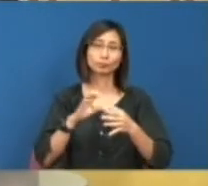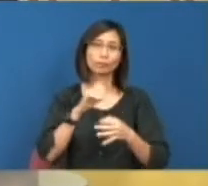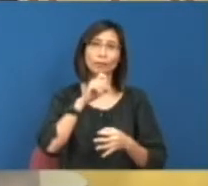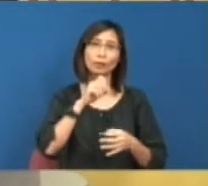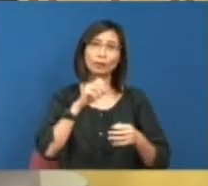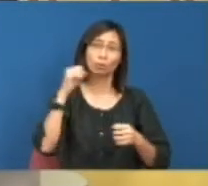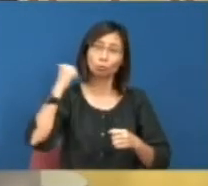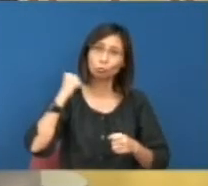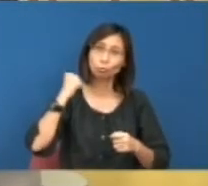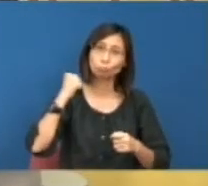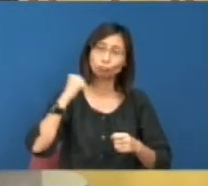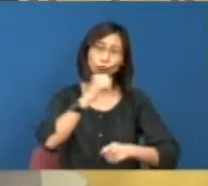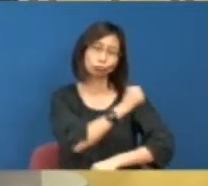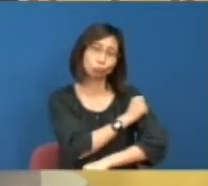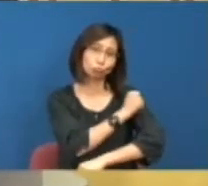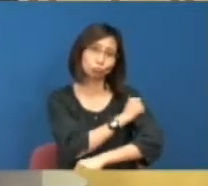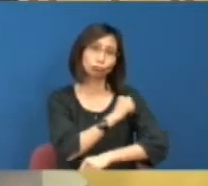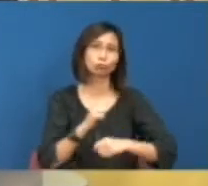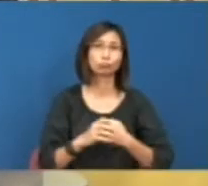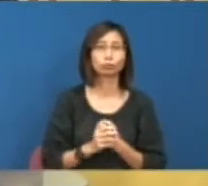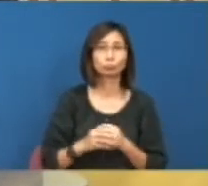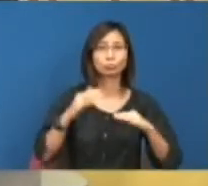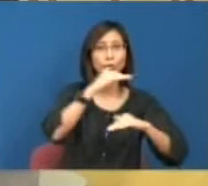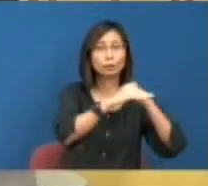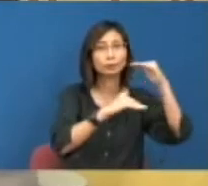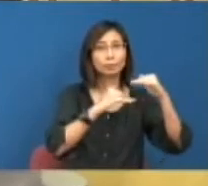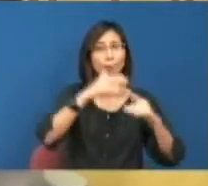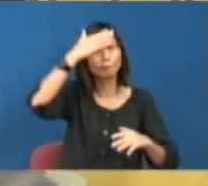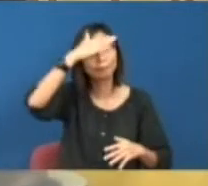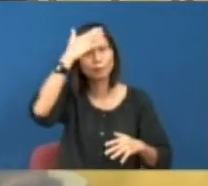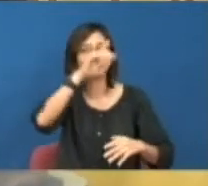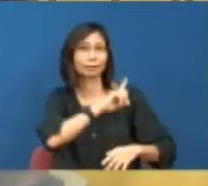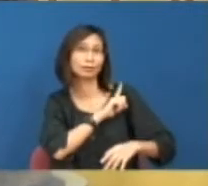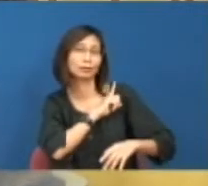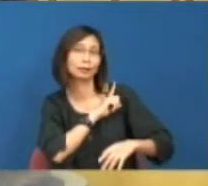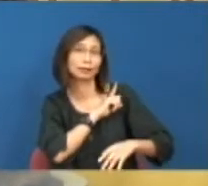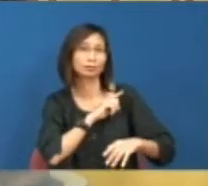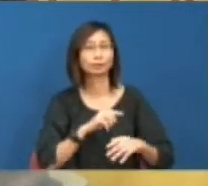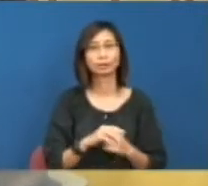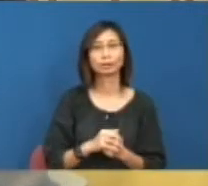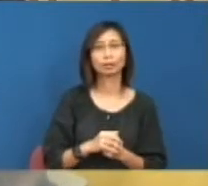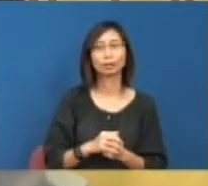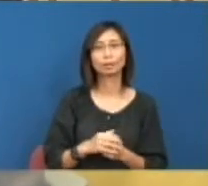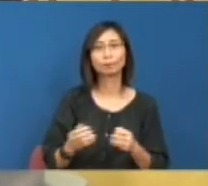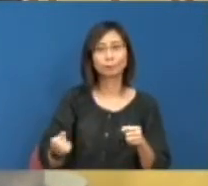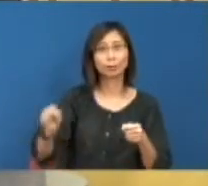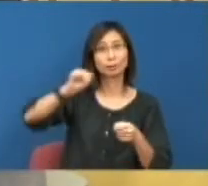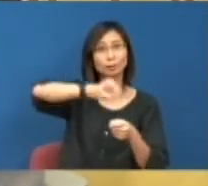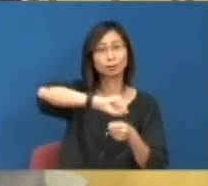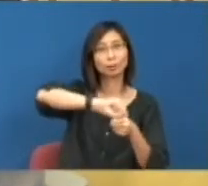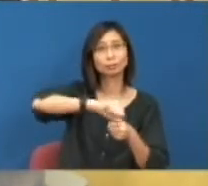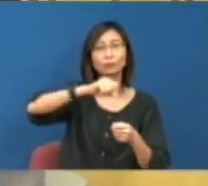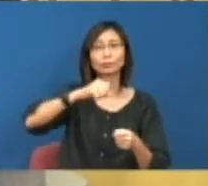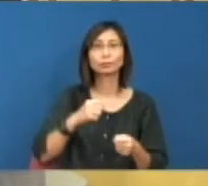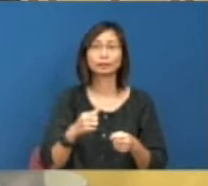境，希望係去改善，先至灌注到新嘅新鮮嘅血液入去一